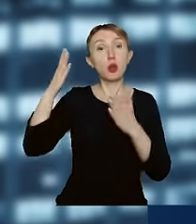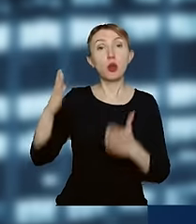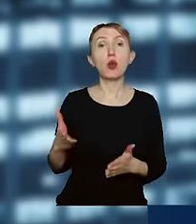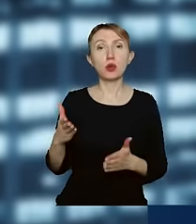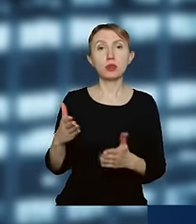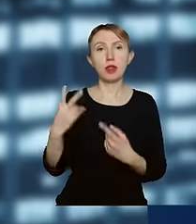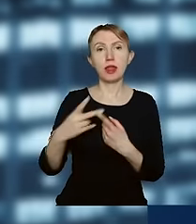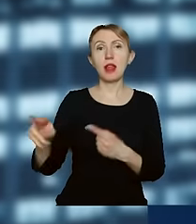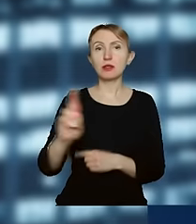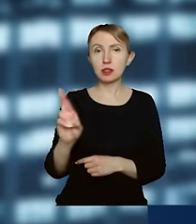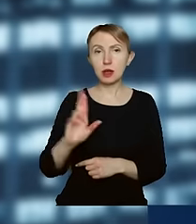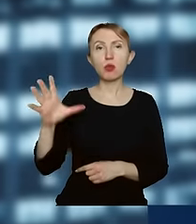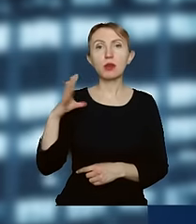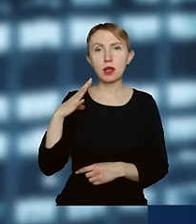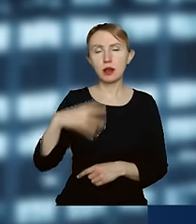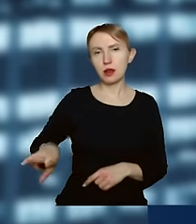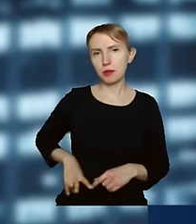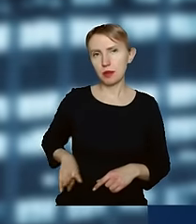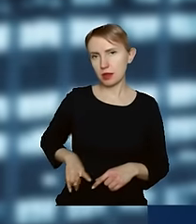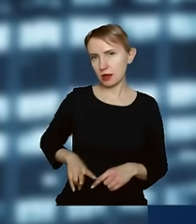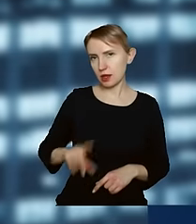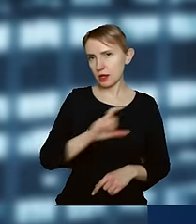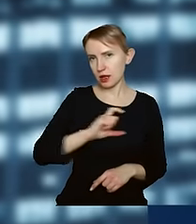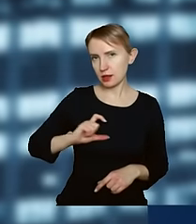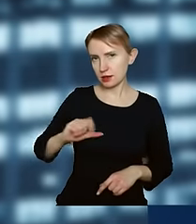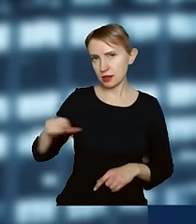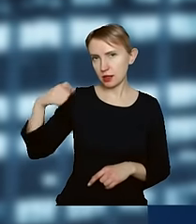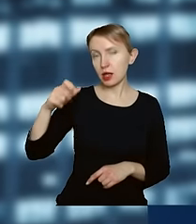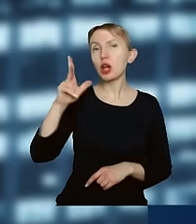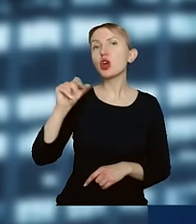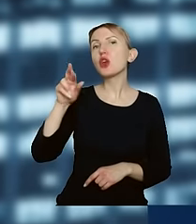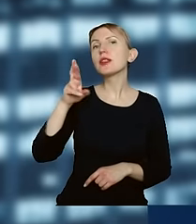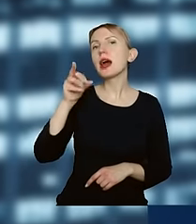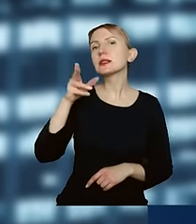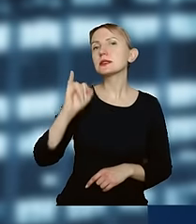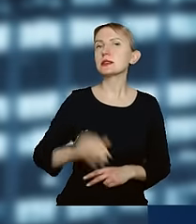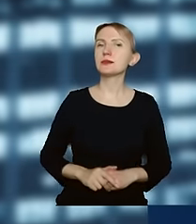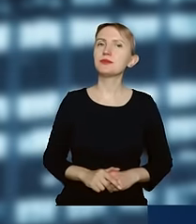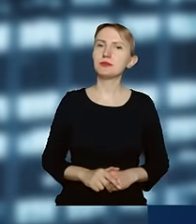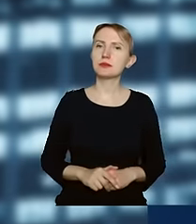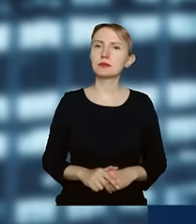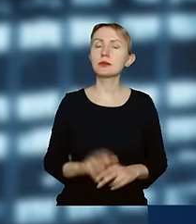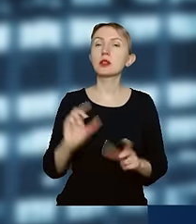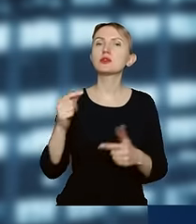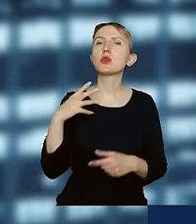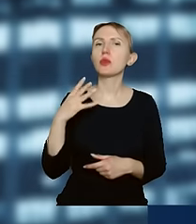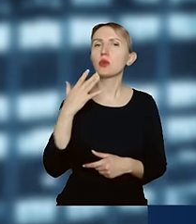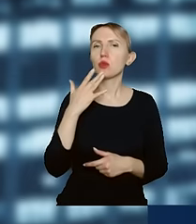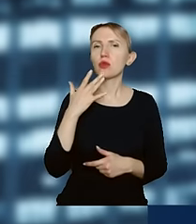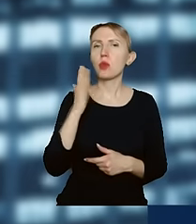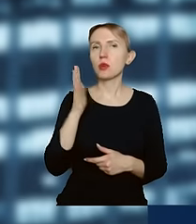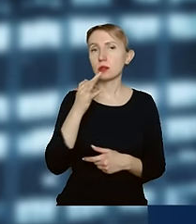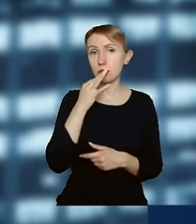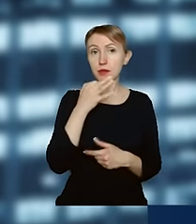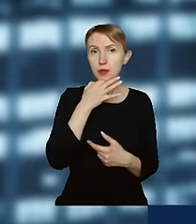gościem Telewizji Republika był minister w Kancelarii Prezydenta Wojciech Kolarski. O to, co powiedział, zapytany, czy nie jest